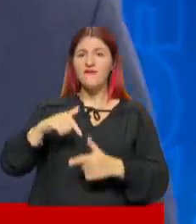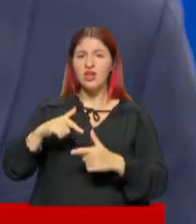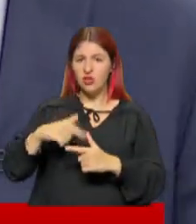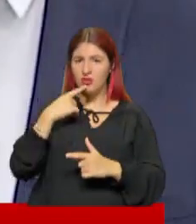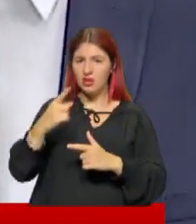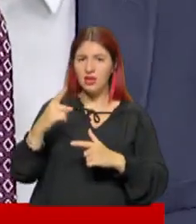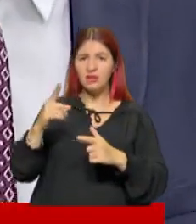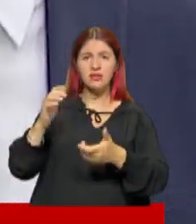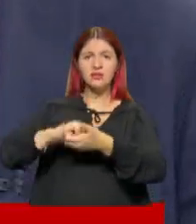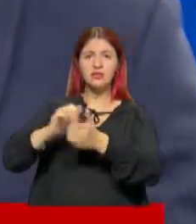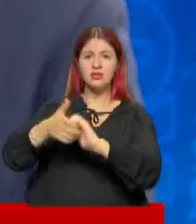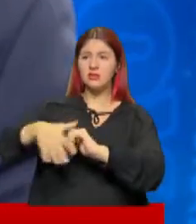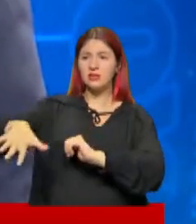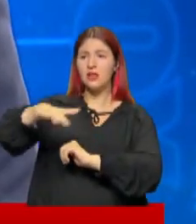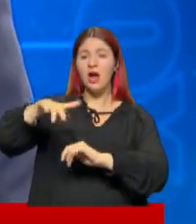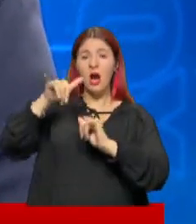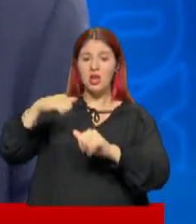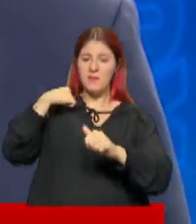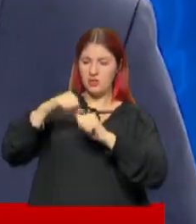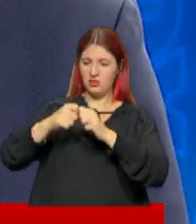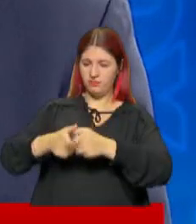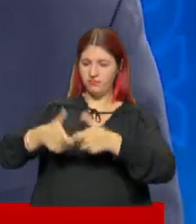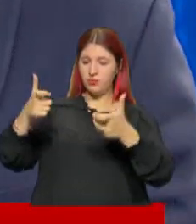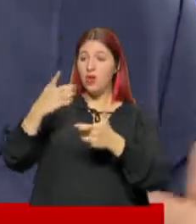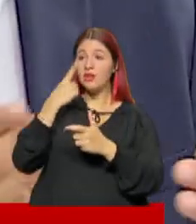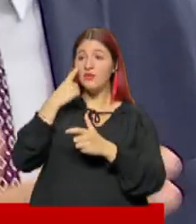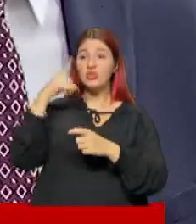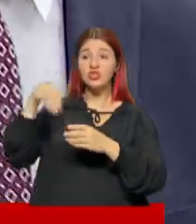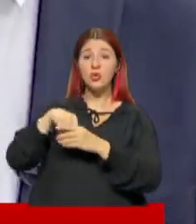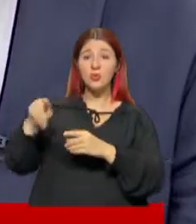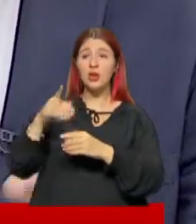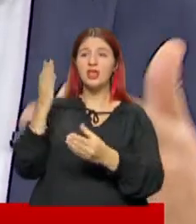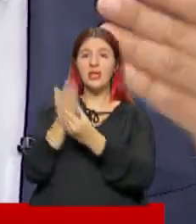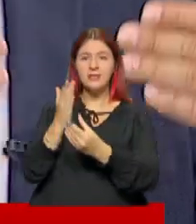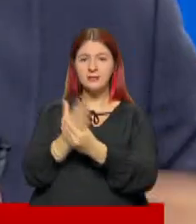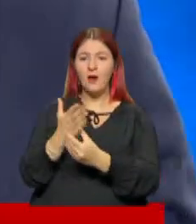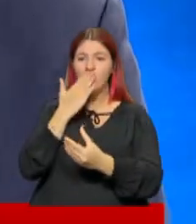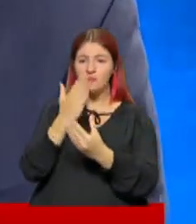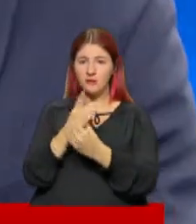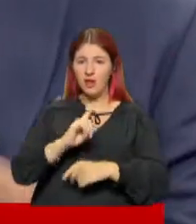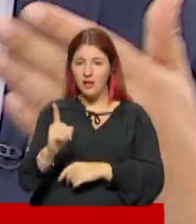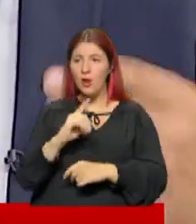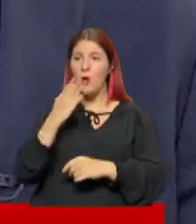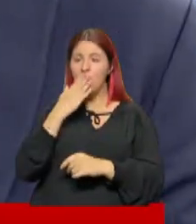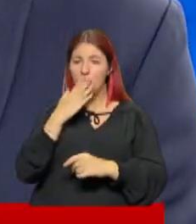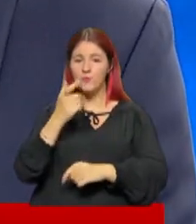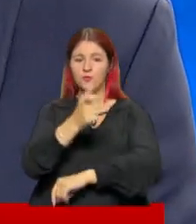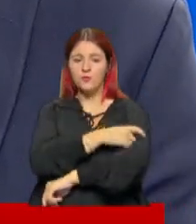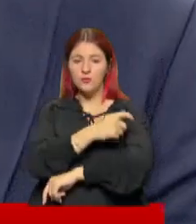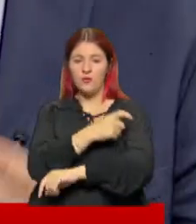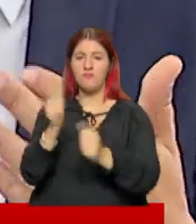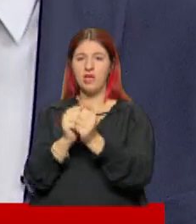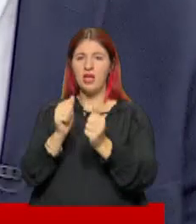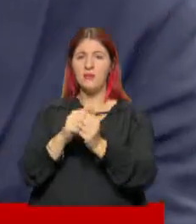denilen yapılanmanın aynı biçimde örgütlendiğini, devletin içerisine bu dershaneleri aracılığıyla, okulları aracılığıyla, yurtları